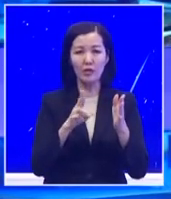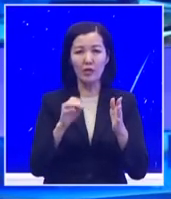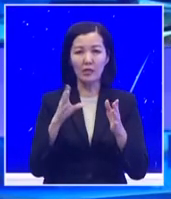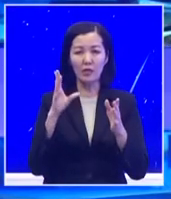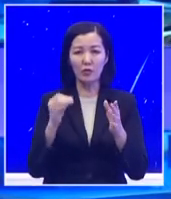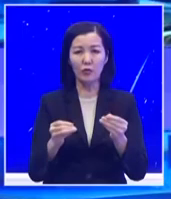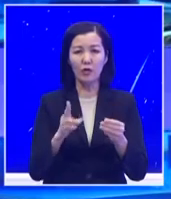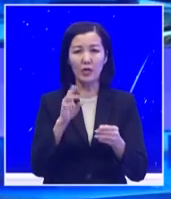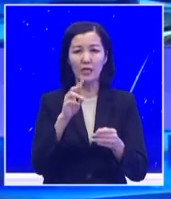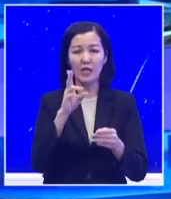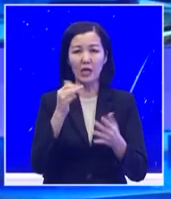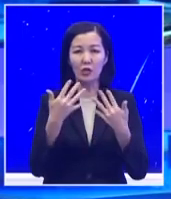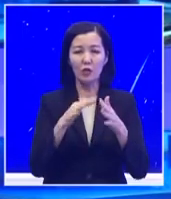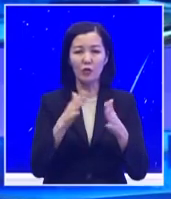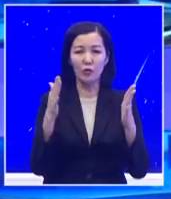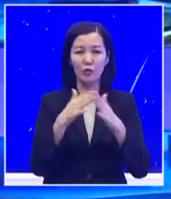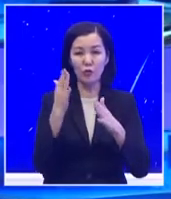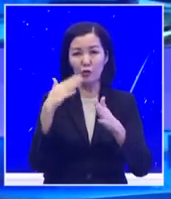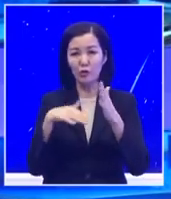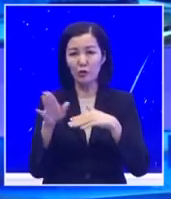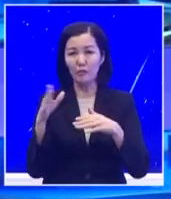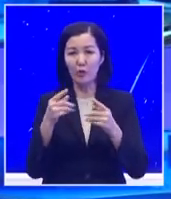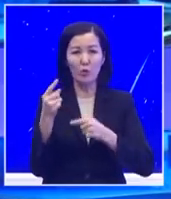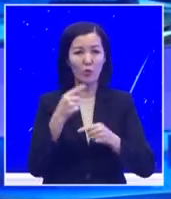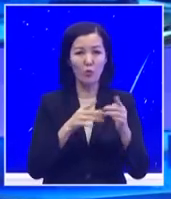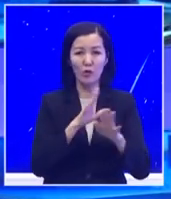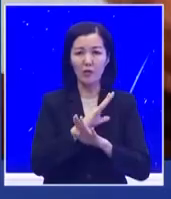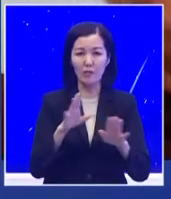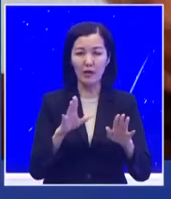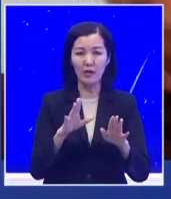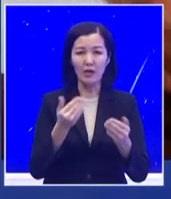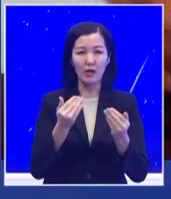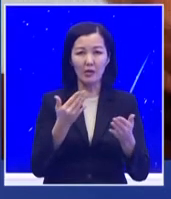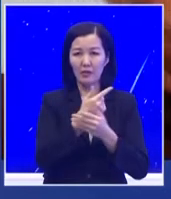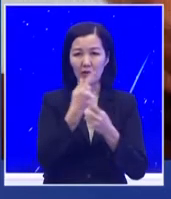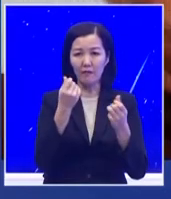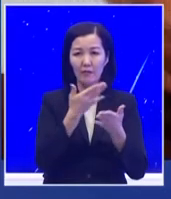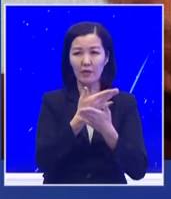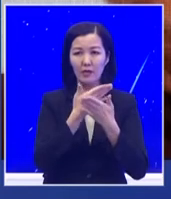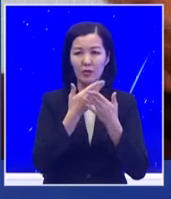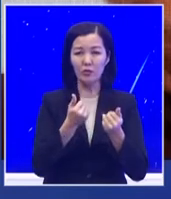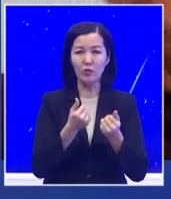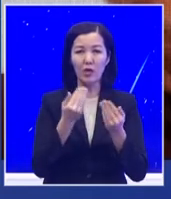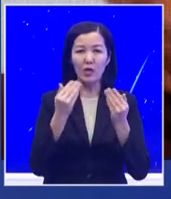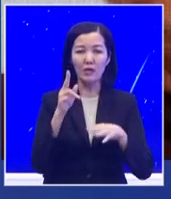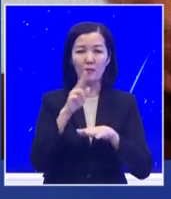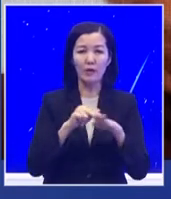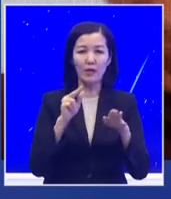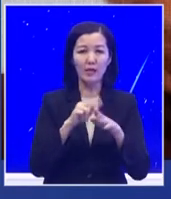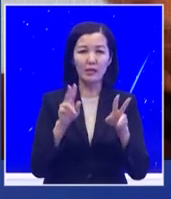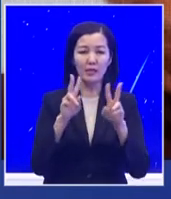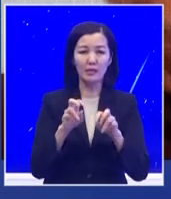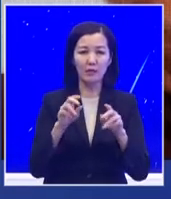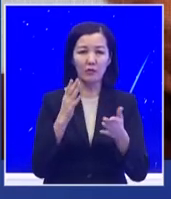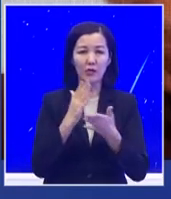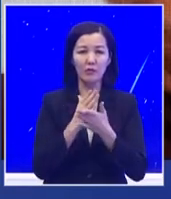күні Ақсу ауданы Қызылағаш ауылындағы үйінен шығып оралмаған, сонан бері хабар ошарсыз. Қазір облыстық полиция департаменті іздеу